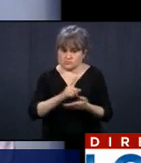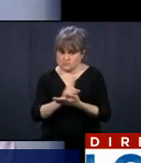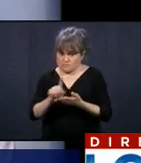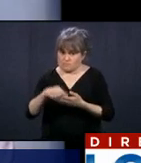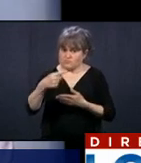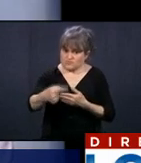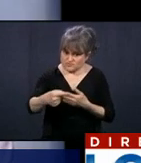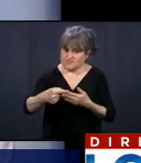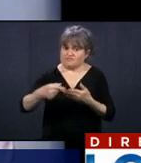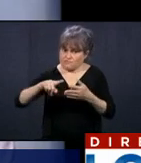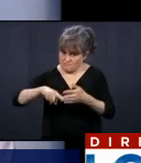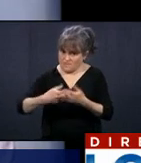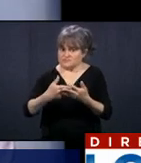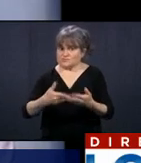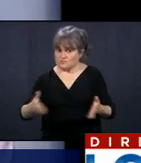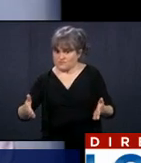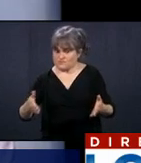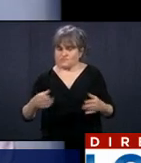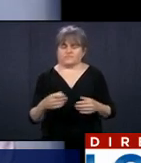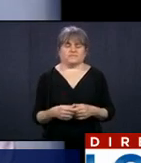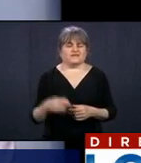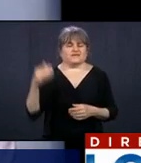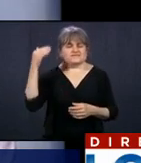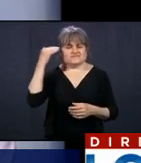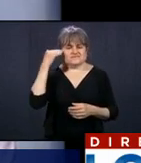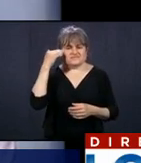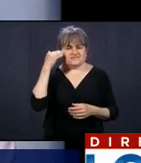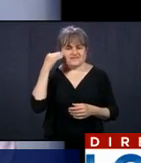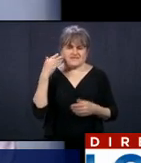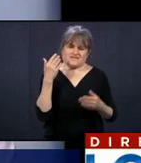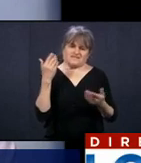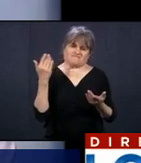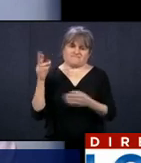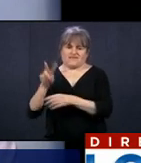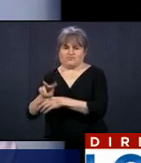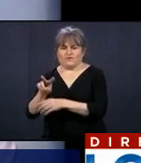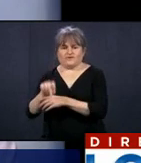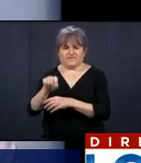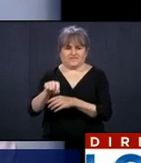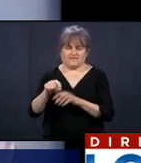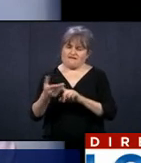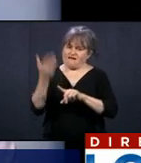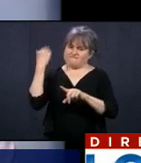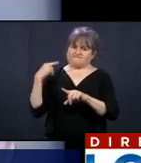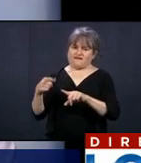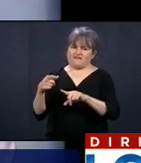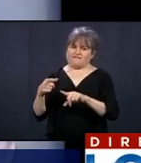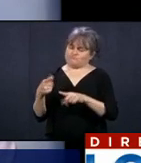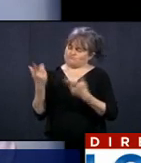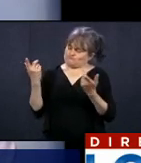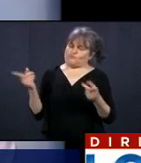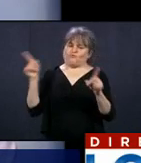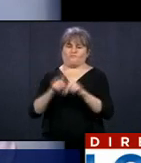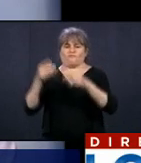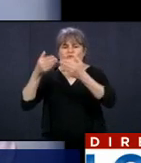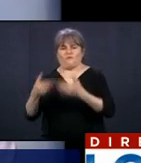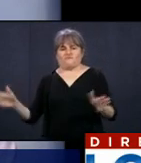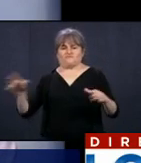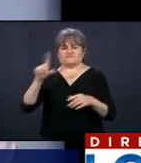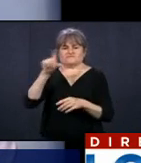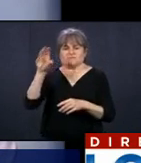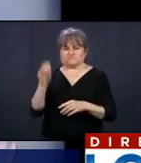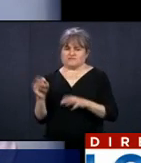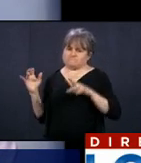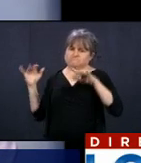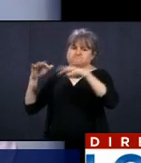pour dire que c'est une évidence qu'on ne pourra pas rouvrir les garderies de la même façon qu'avant la COVID à 100%